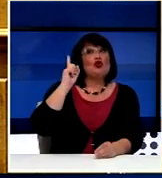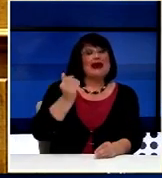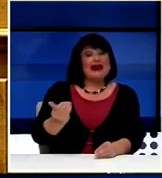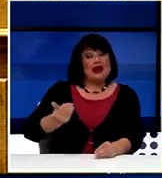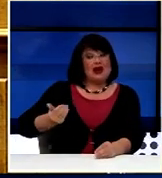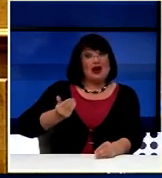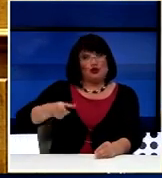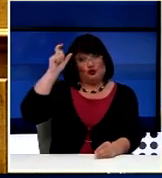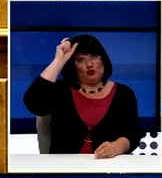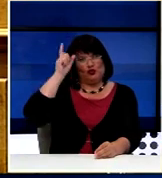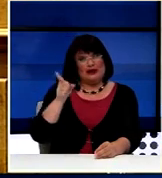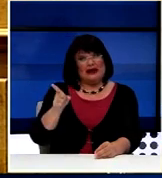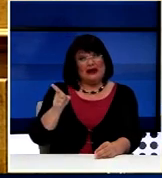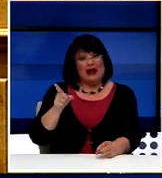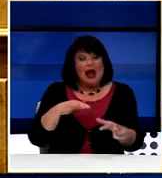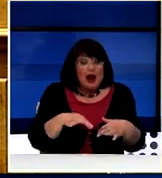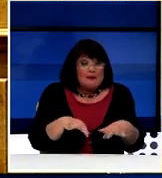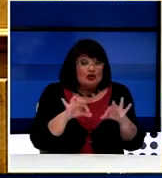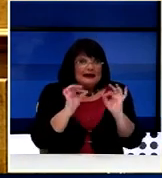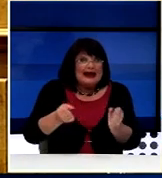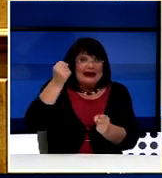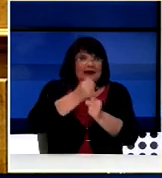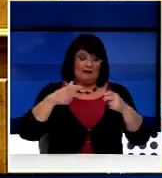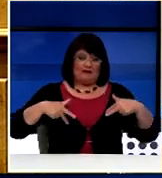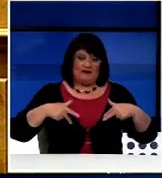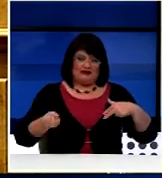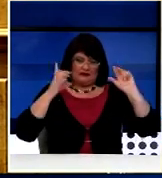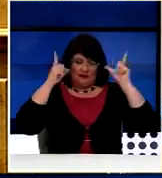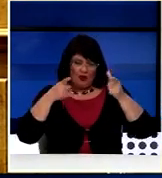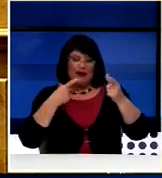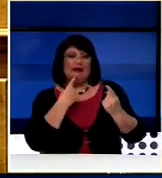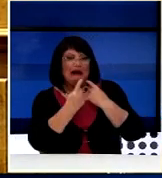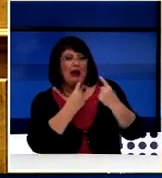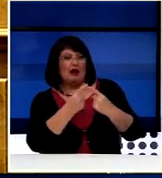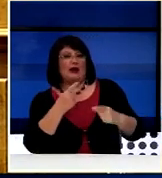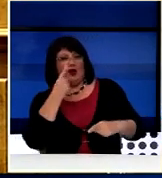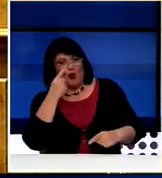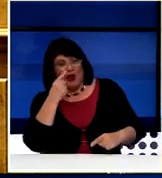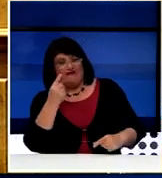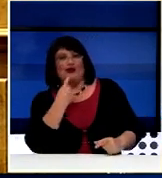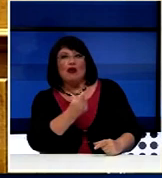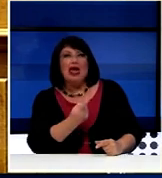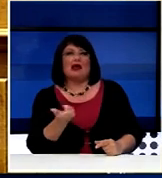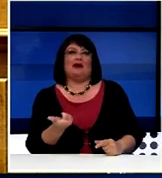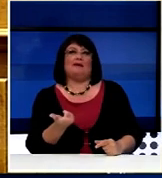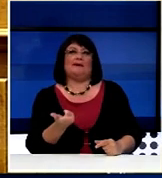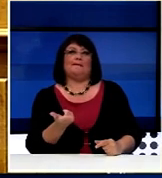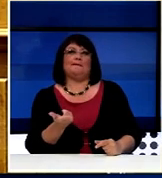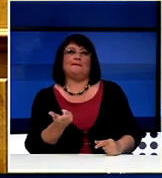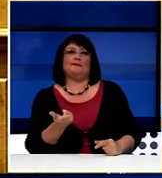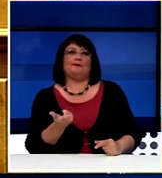εμείς φωνάζαμε από τις πρώτες μέρες της διακυβέρνησής σας, έστω τον Νοέμβριο, μετά τη σύναψη του